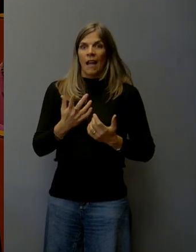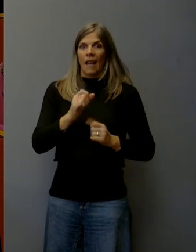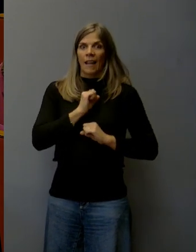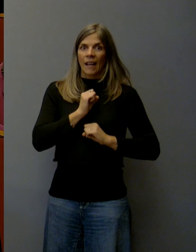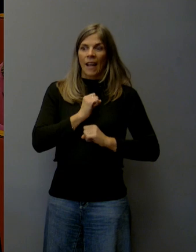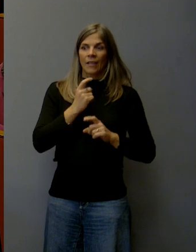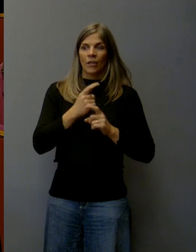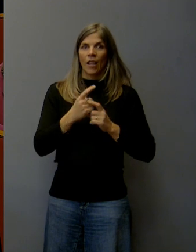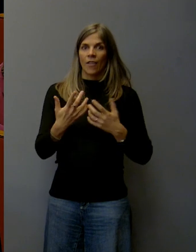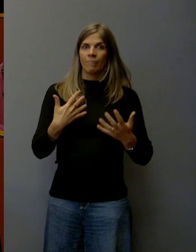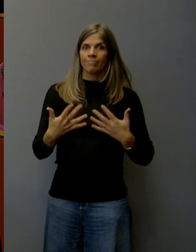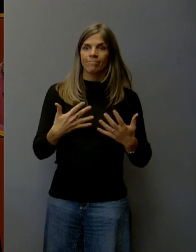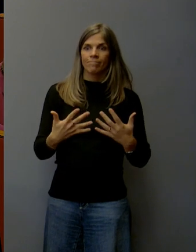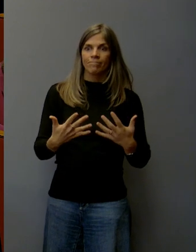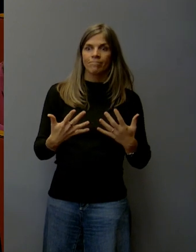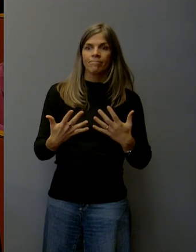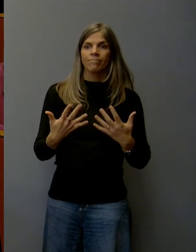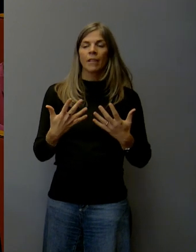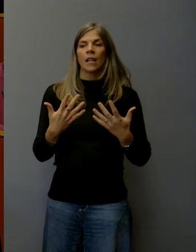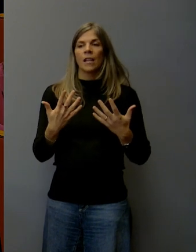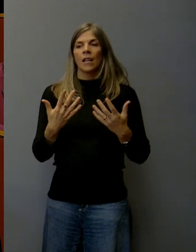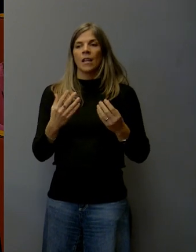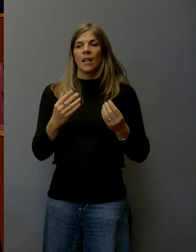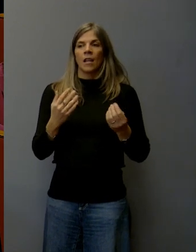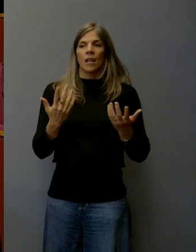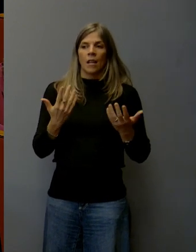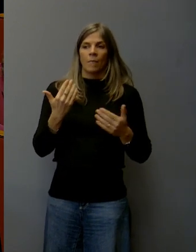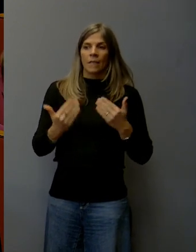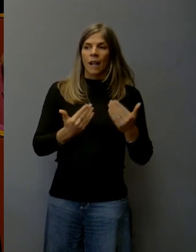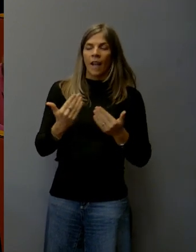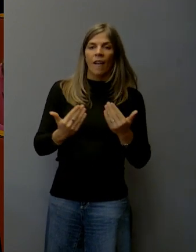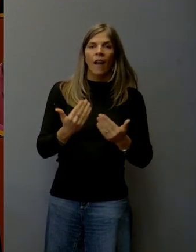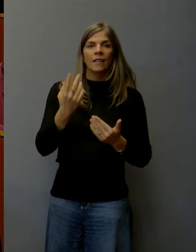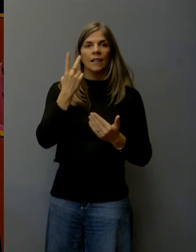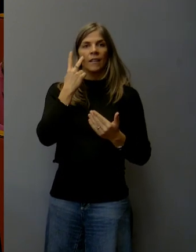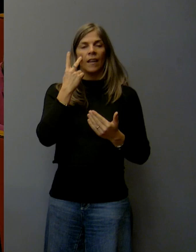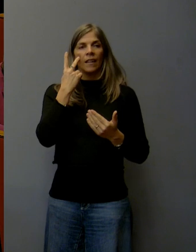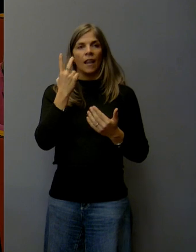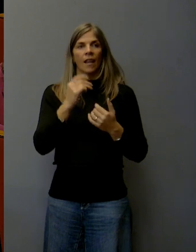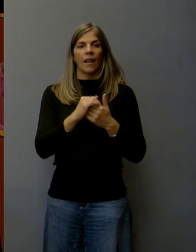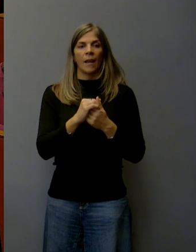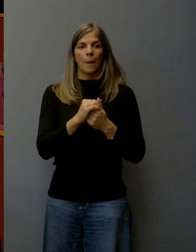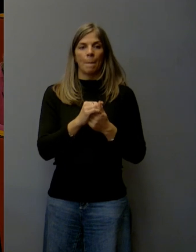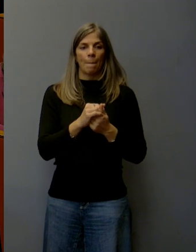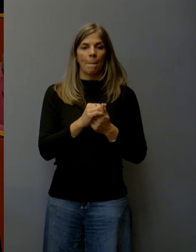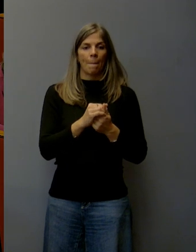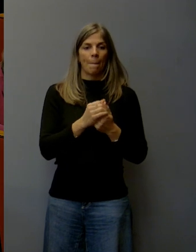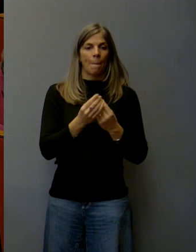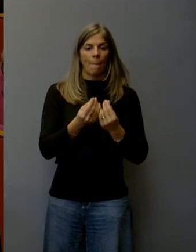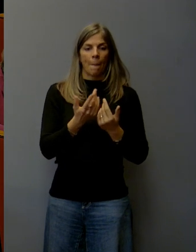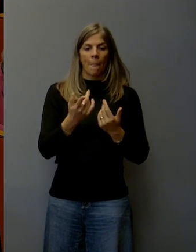cercare di dare sostanza a questo tipo di diciamo di di